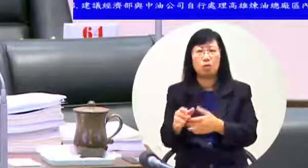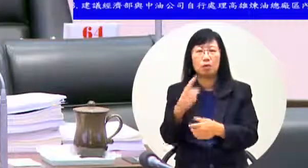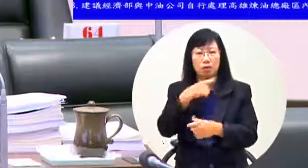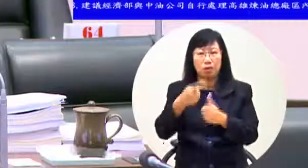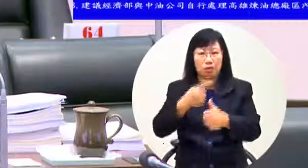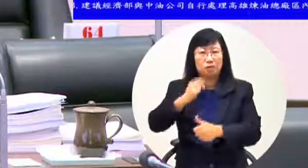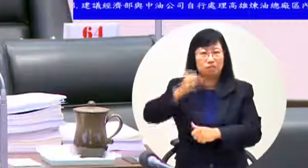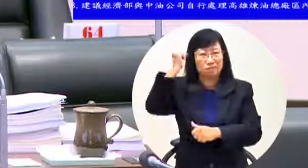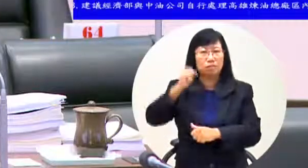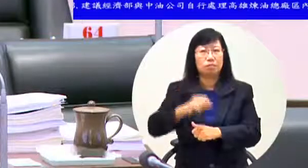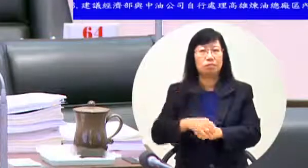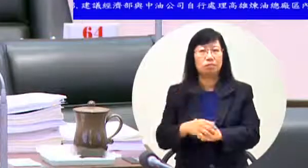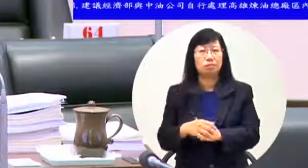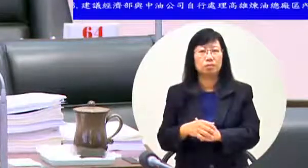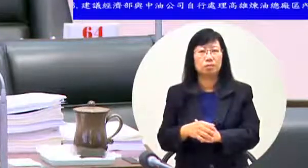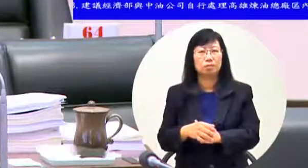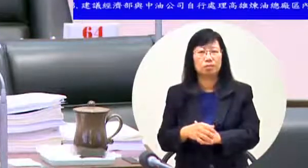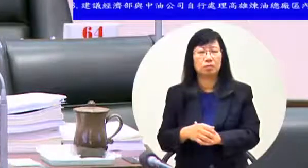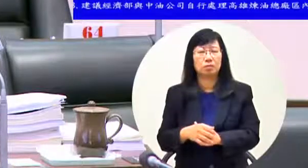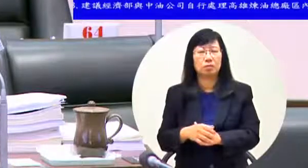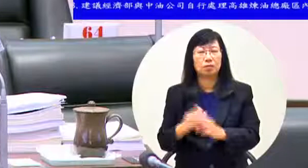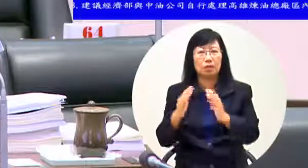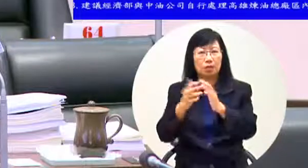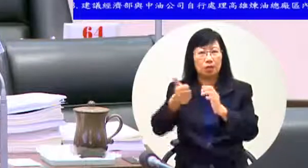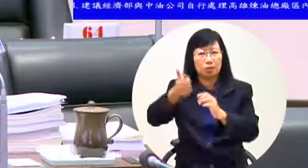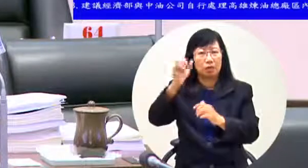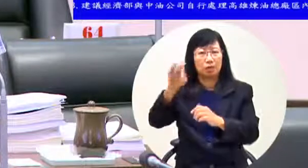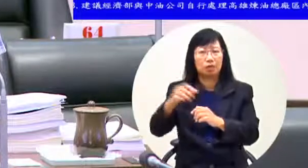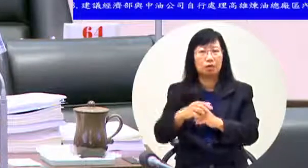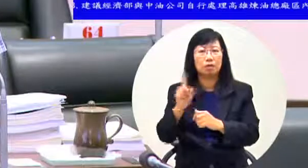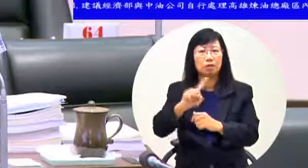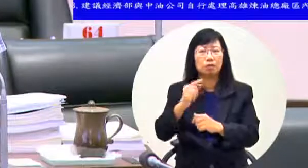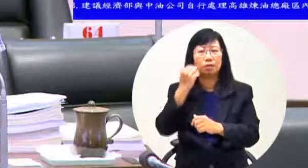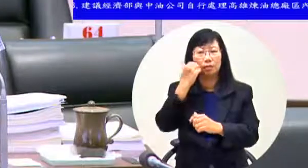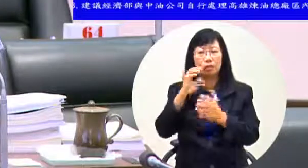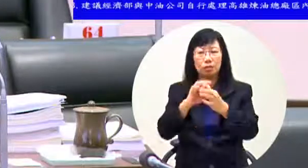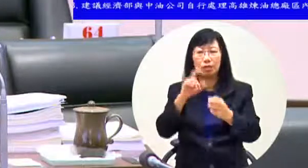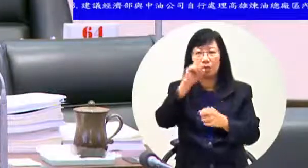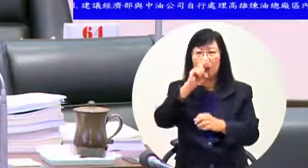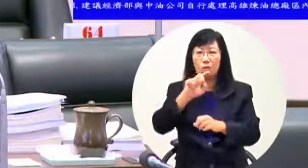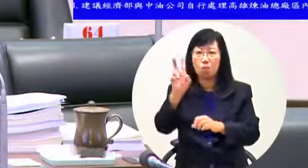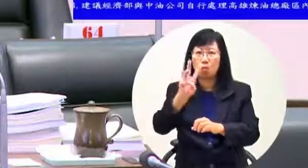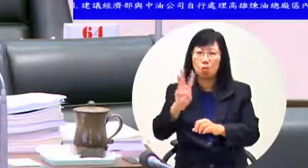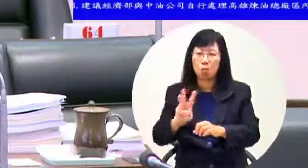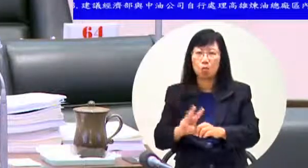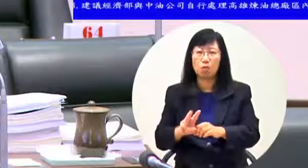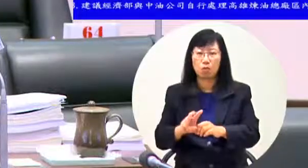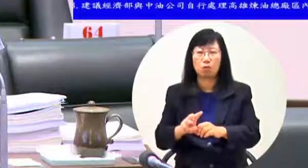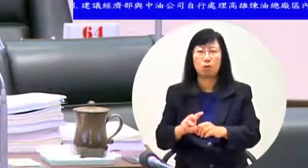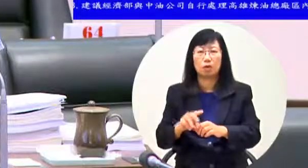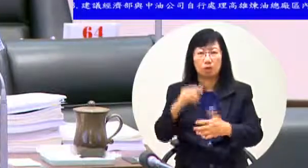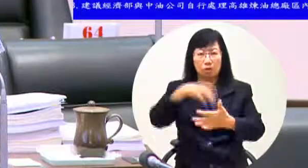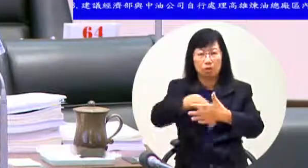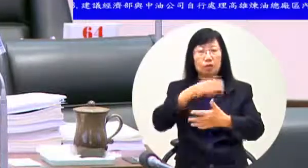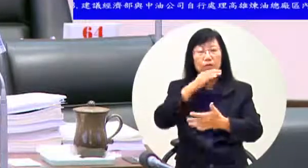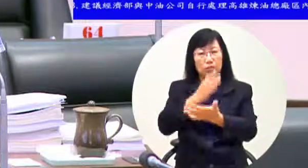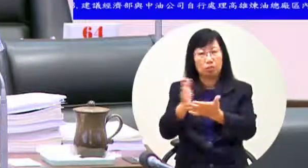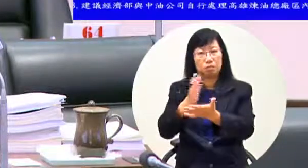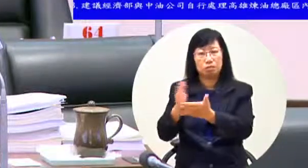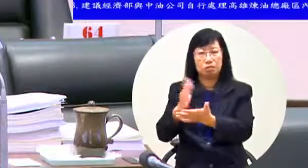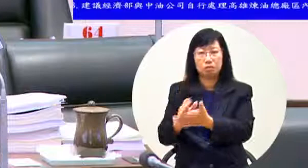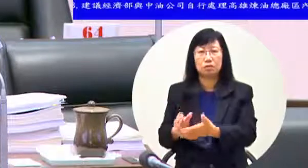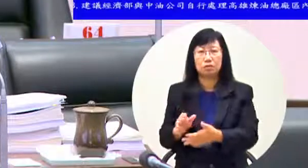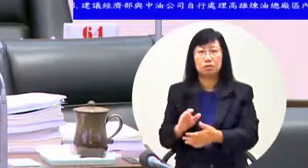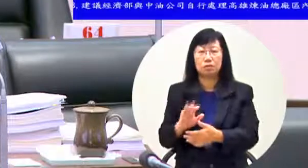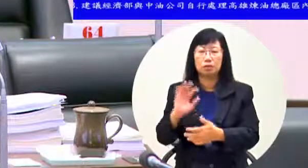长，污水处理厂顾名思义就是在处理污水，结果它里面当然商人是在